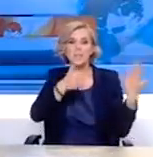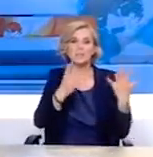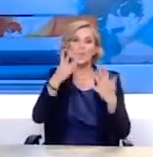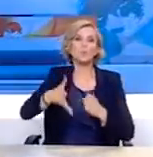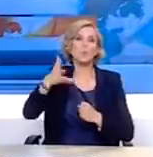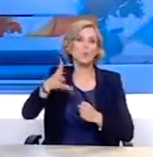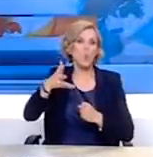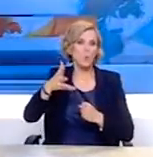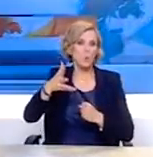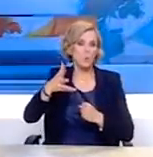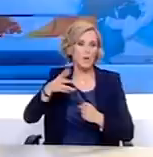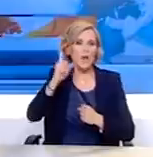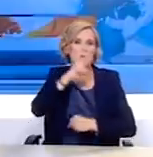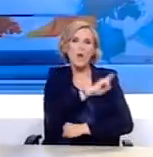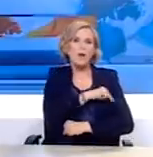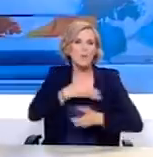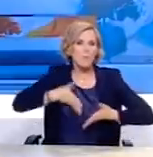ένα μαιευτήριο, ο οποίος